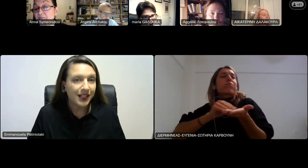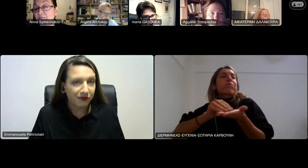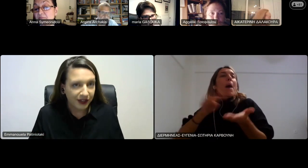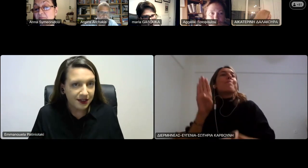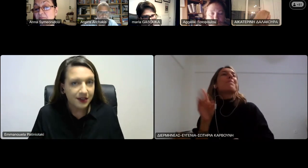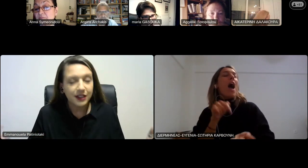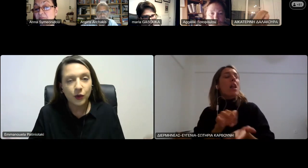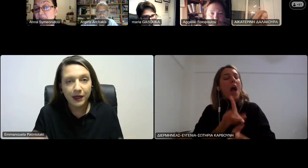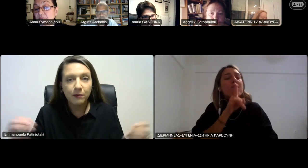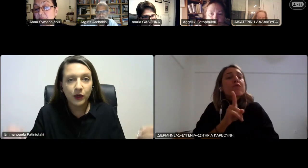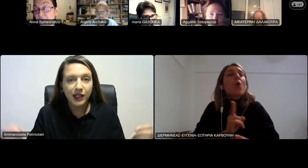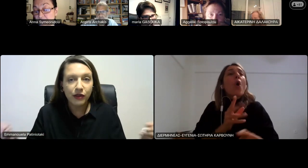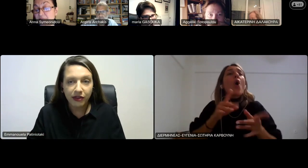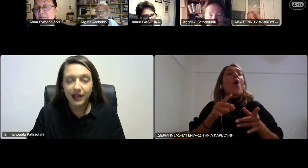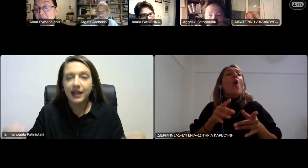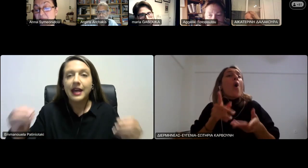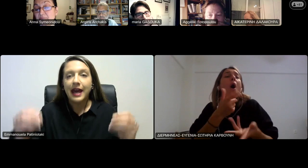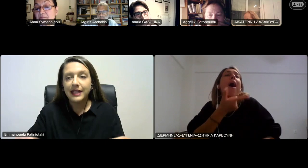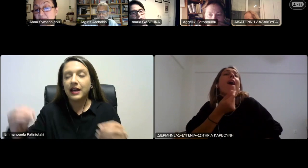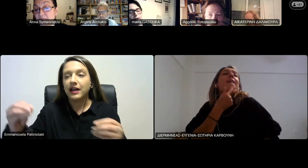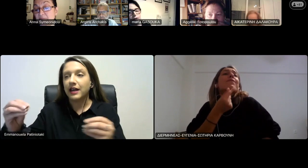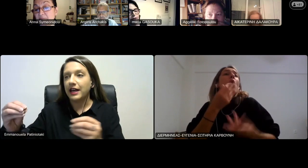περίπτωση γραφής στην οποία μπορεί να δοθεί